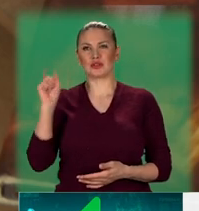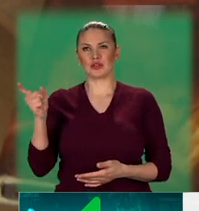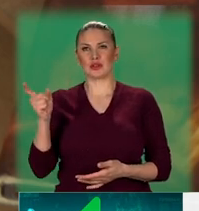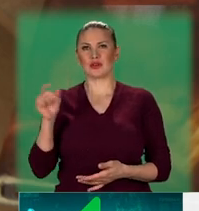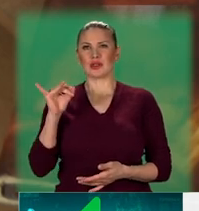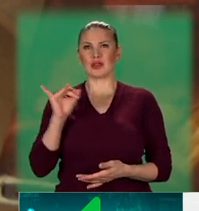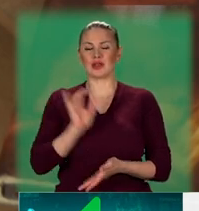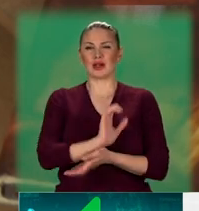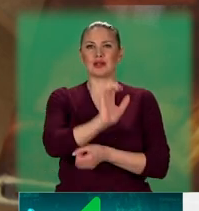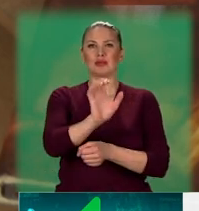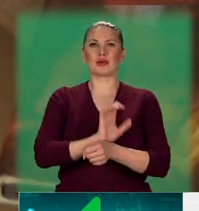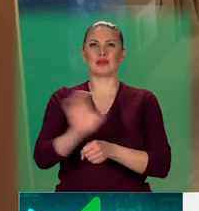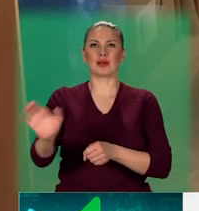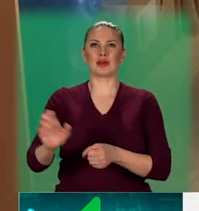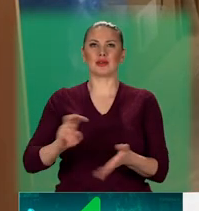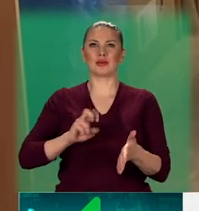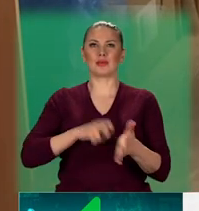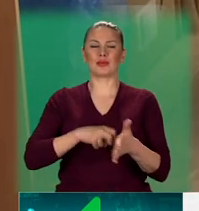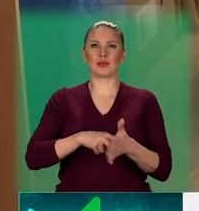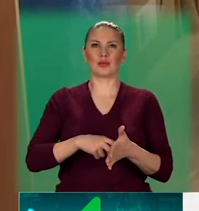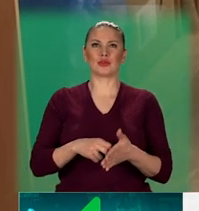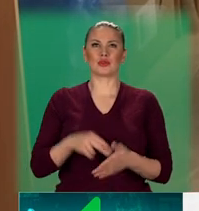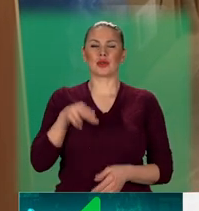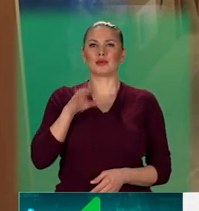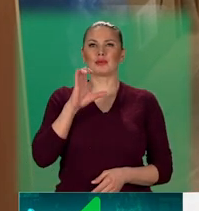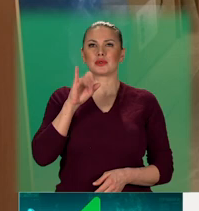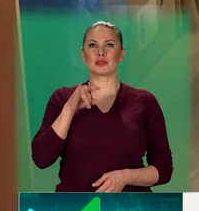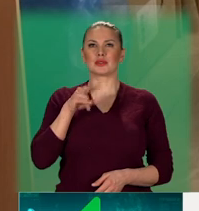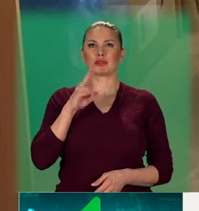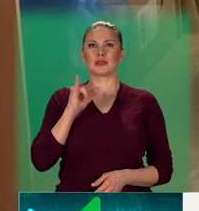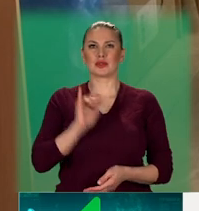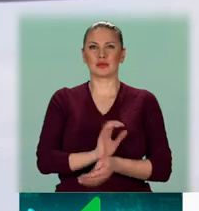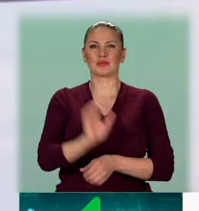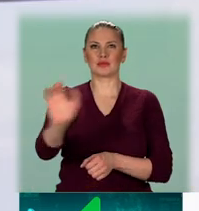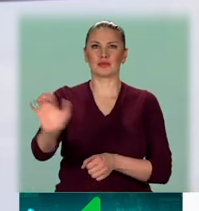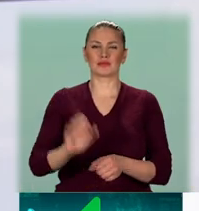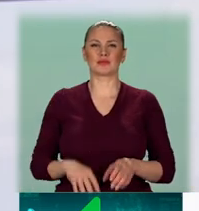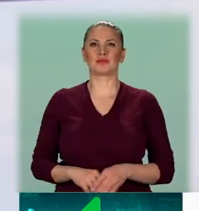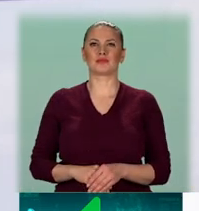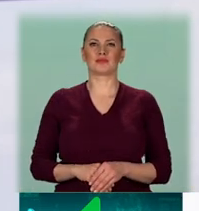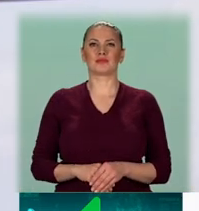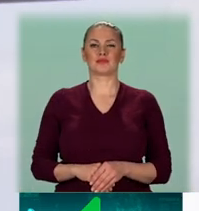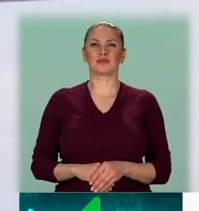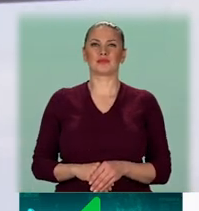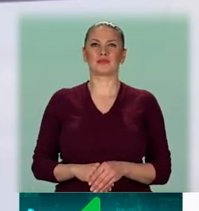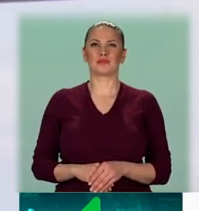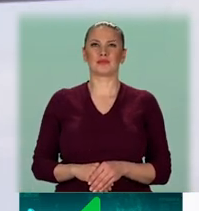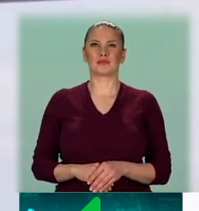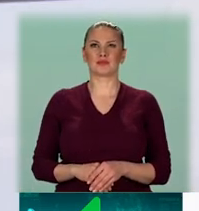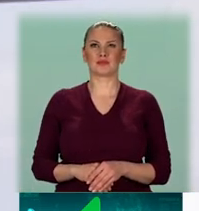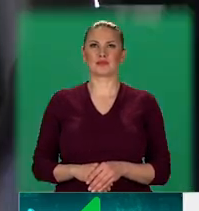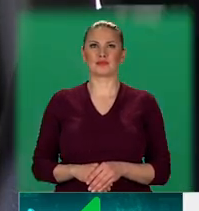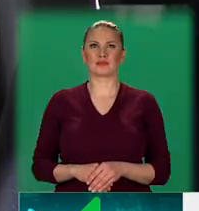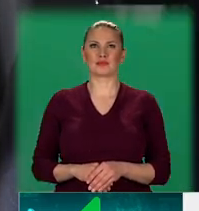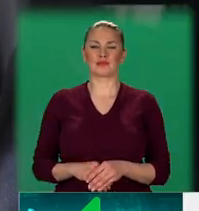районы для слепых и слабовидящих готовит Елена Гонтарева. Сегодня она отправляется в рейс к необычному читателю Ирине